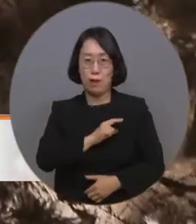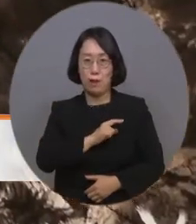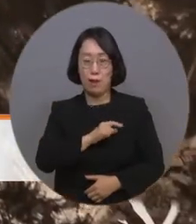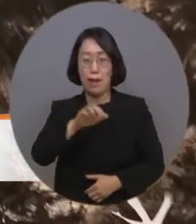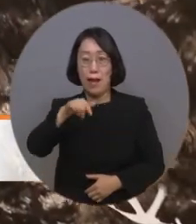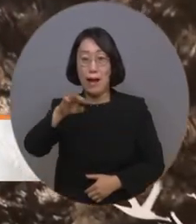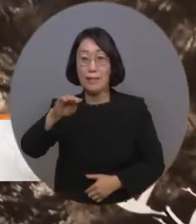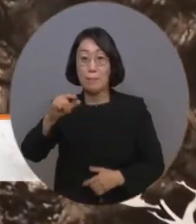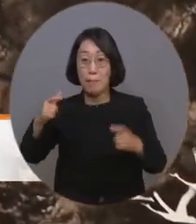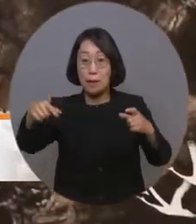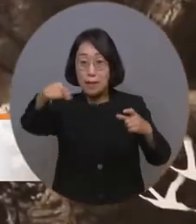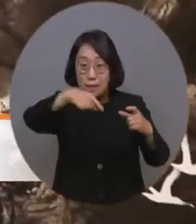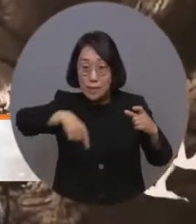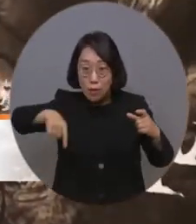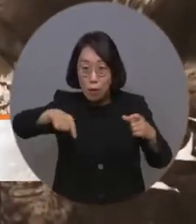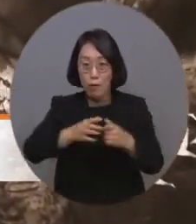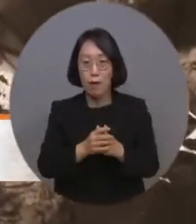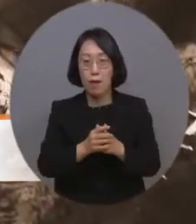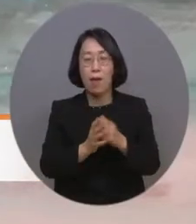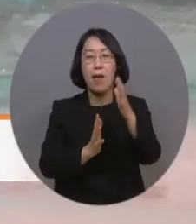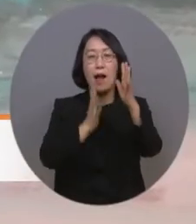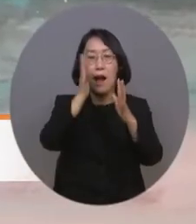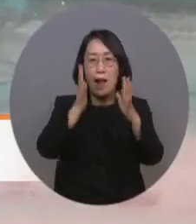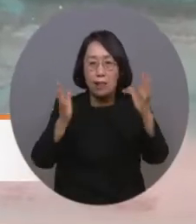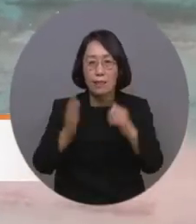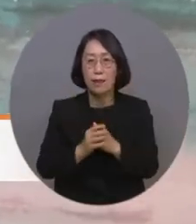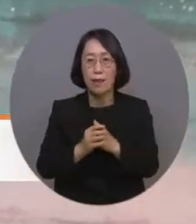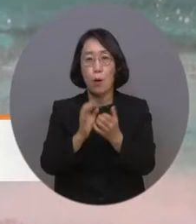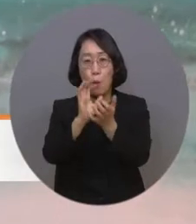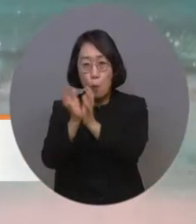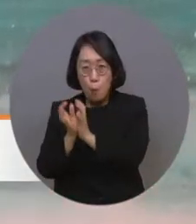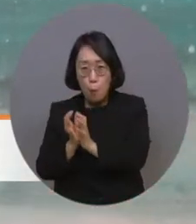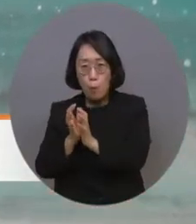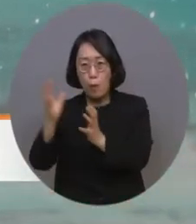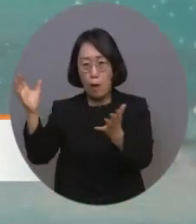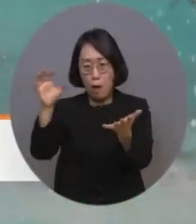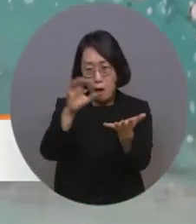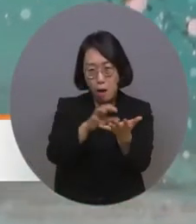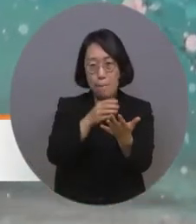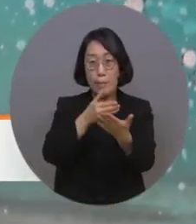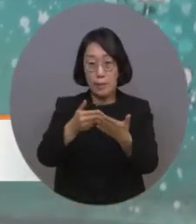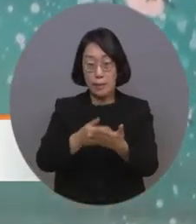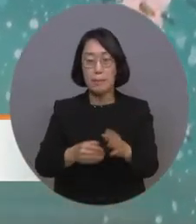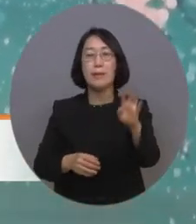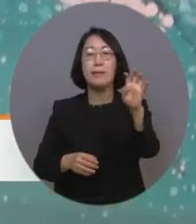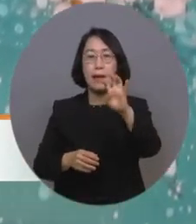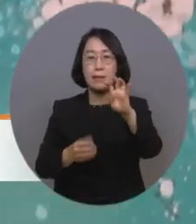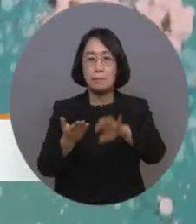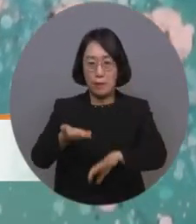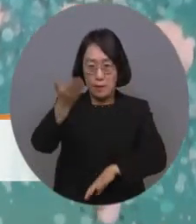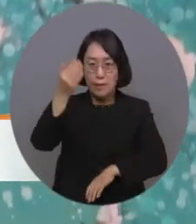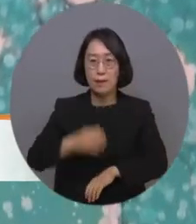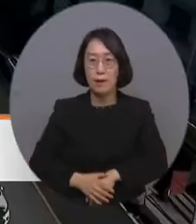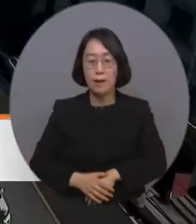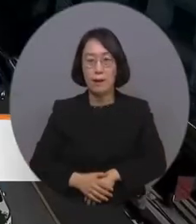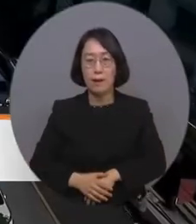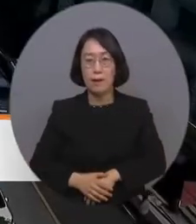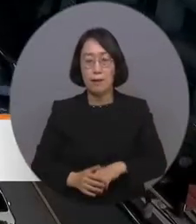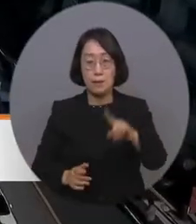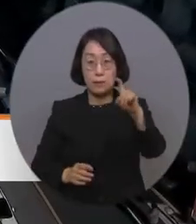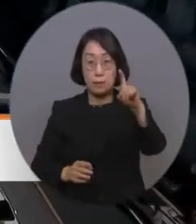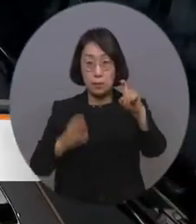일대의 갈대밭과 매화 등을 다양한 소재로 표현한 작품 총 40여 점을 오는